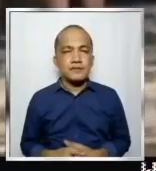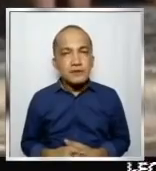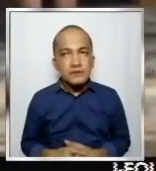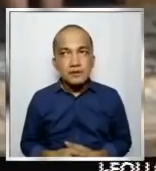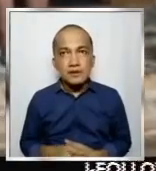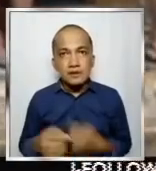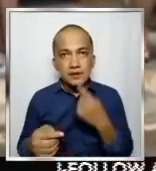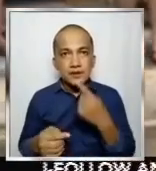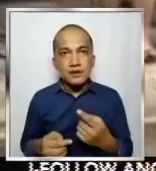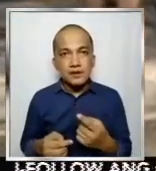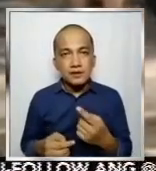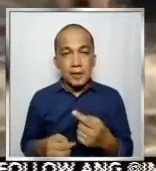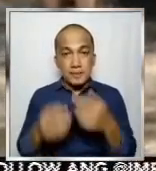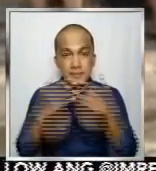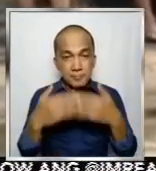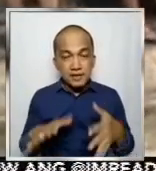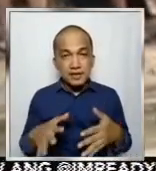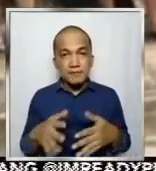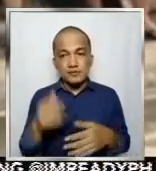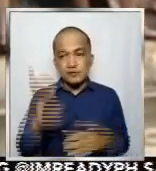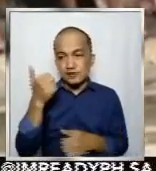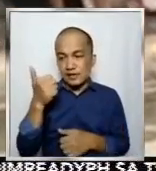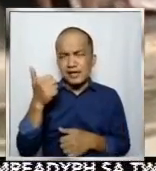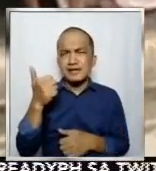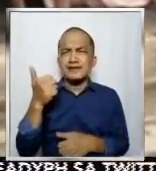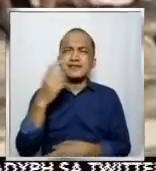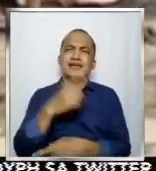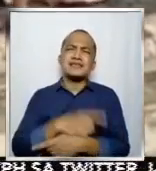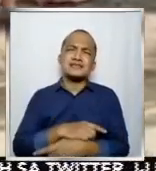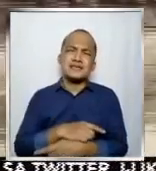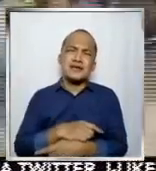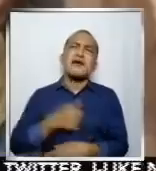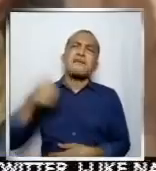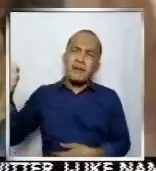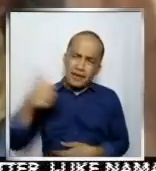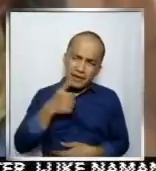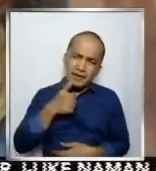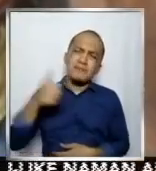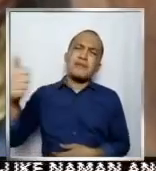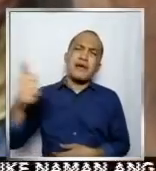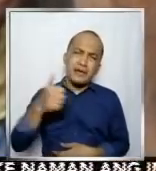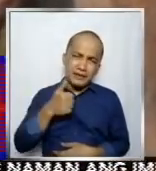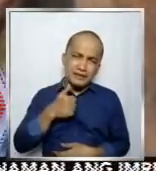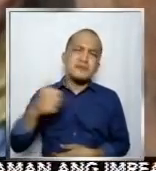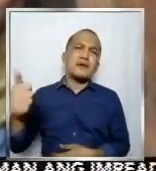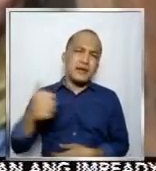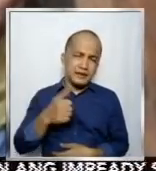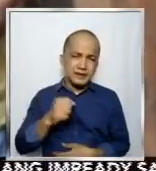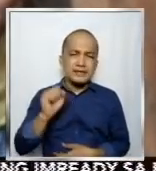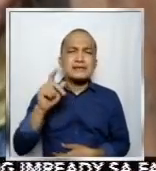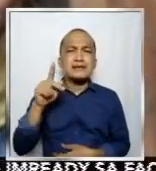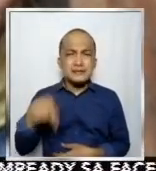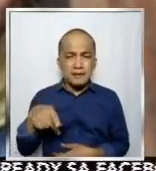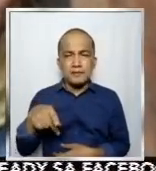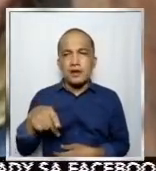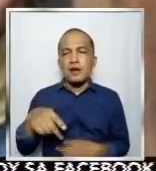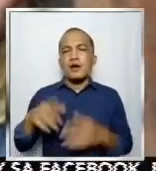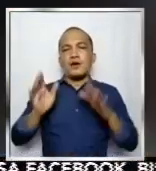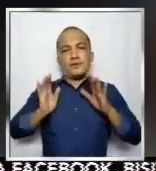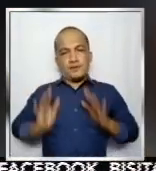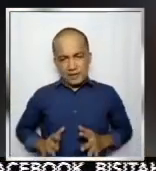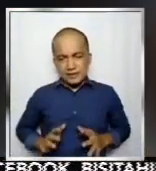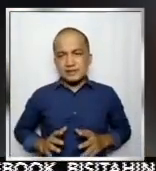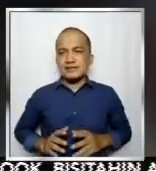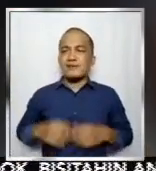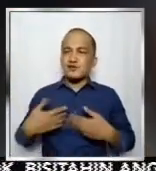Matapos ang 10 araw na pabalik-balik sa venue ng sa payout, sa wakas, nakuha na ng mga residente ng Sitio Bato-Bato